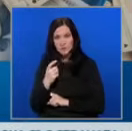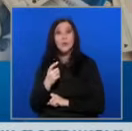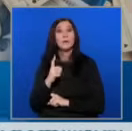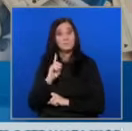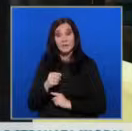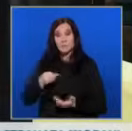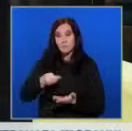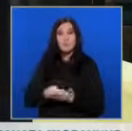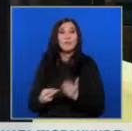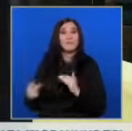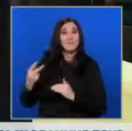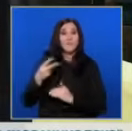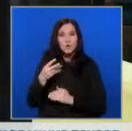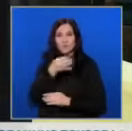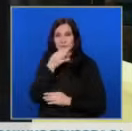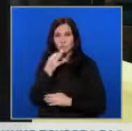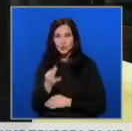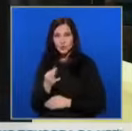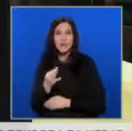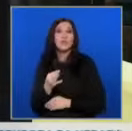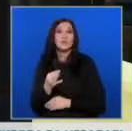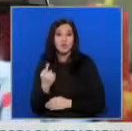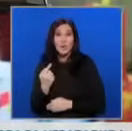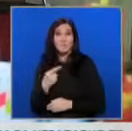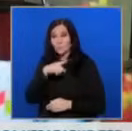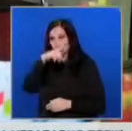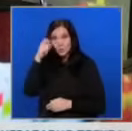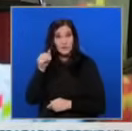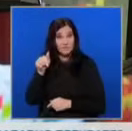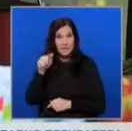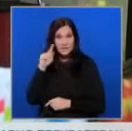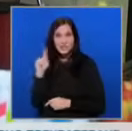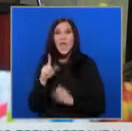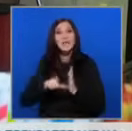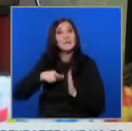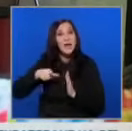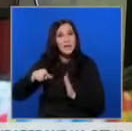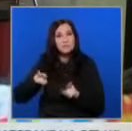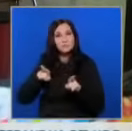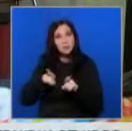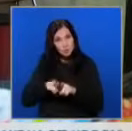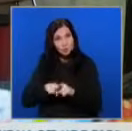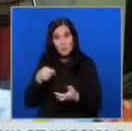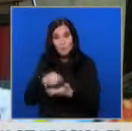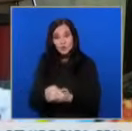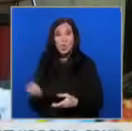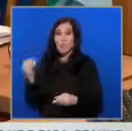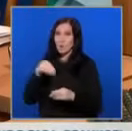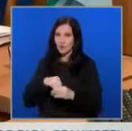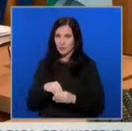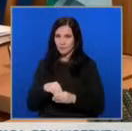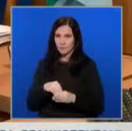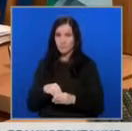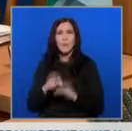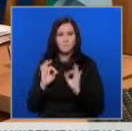полага двойна надница. В случай, че положеният за тези дни труд е извънреден, той също се заплаща допълнително.